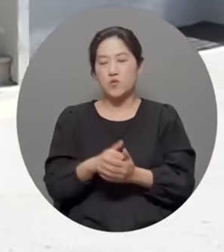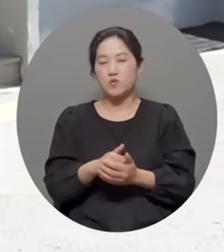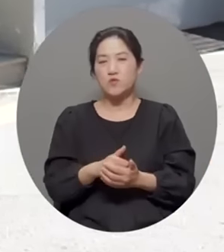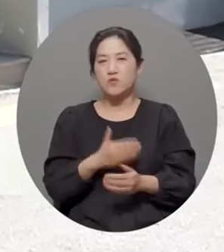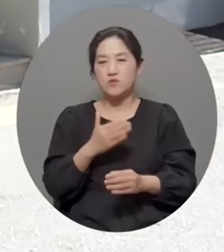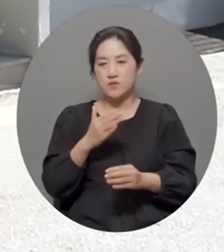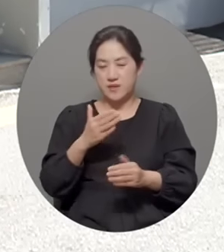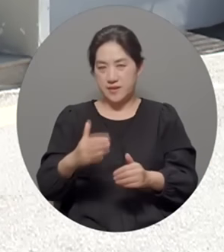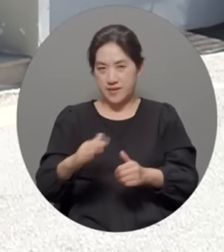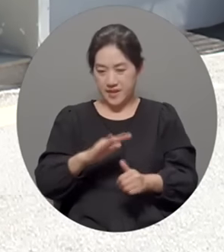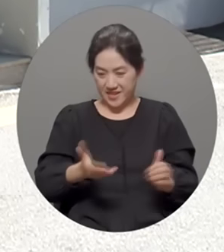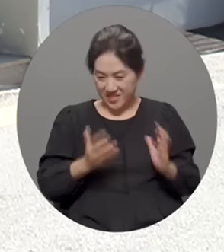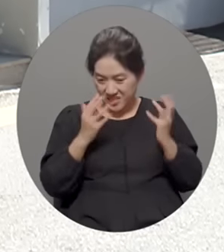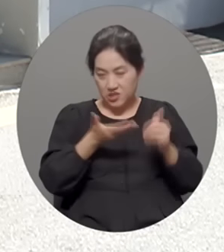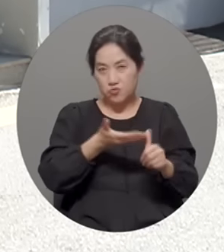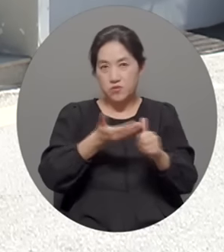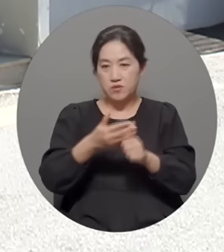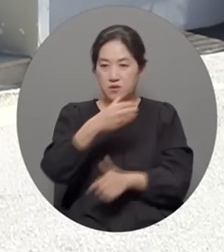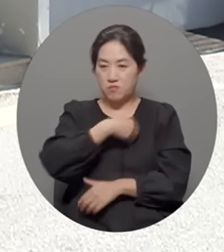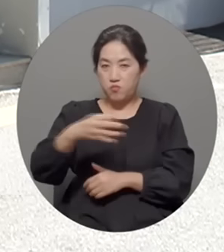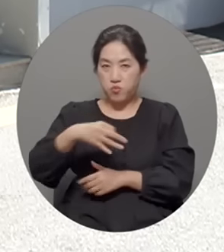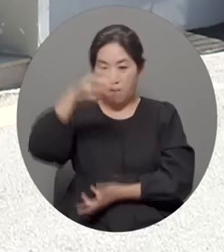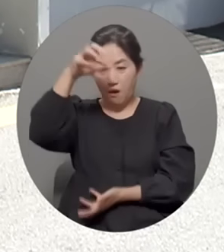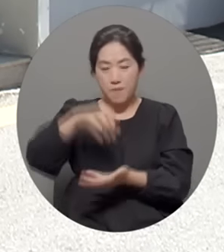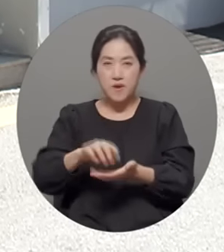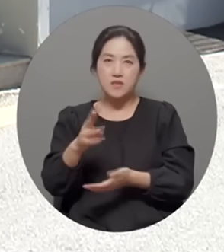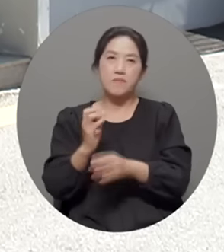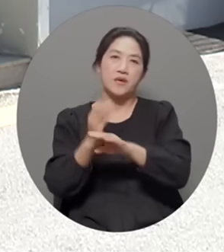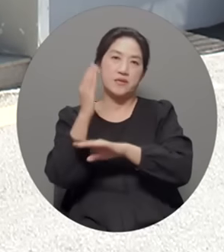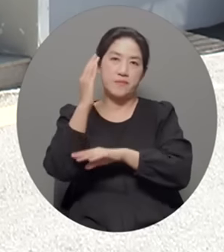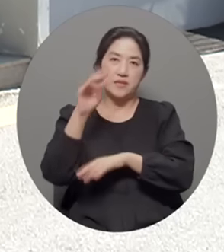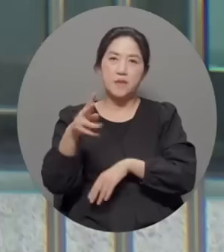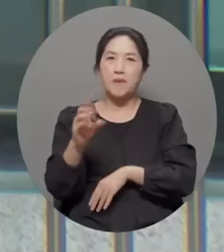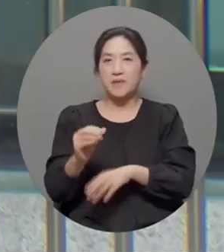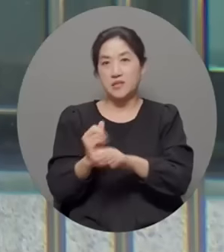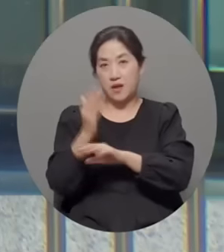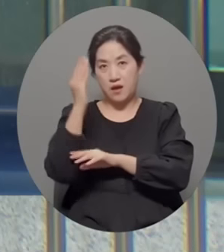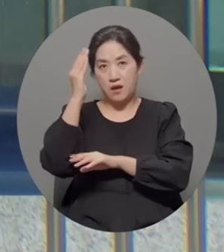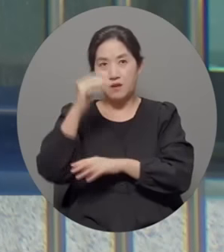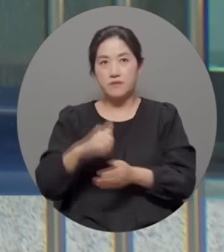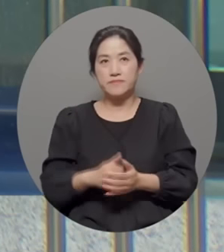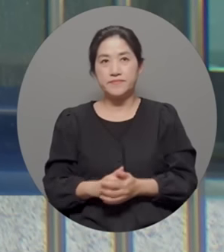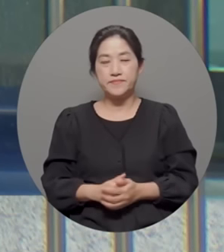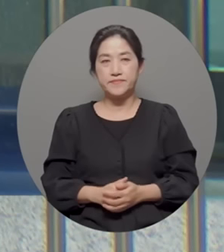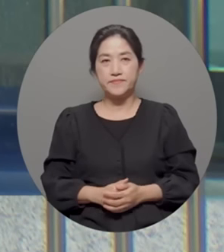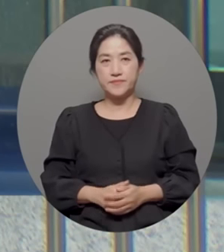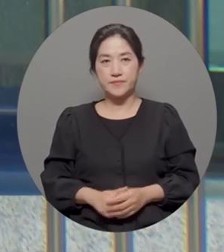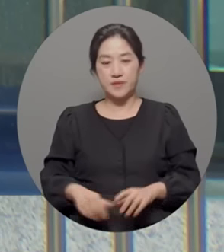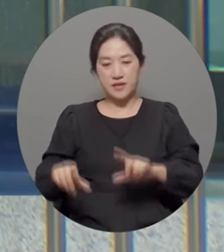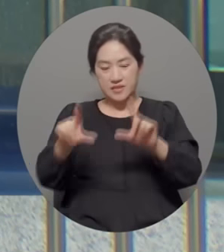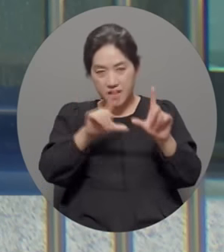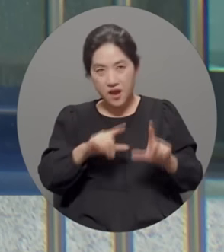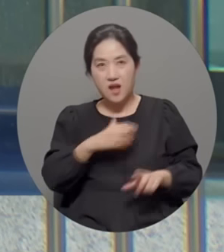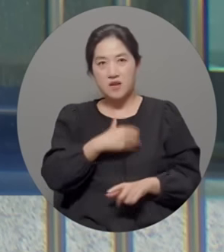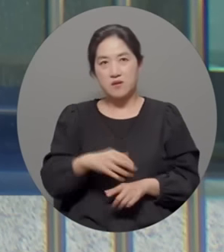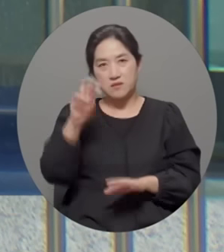부모가 매달 받던 보조금은 400만 원이 넘는 것으로 확인됐습니다. 생계급여, 의료급여 혜택을